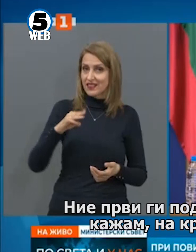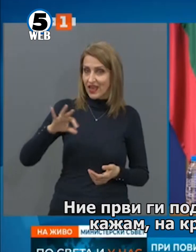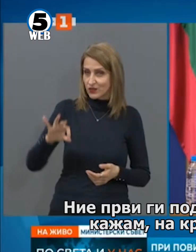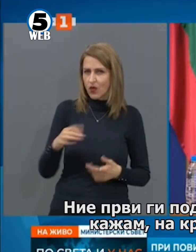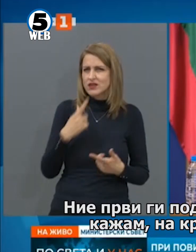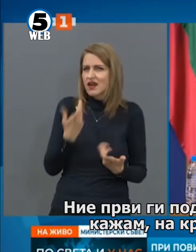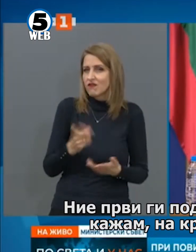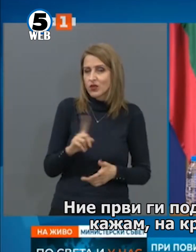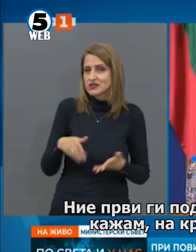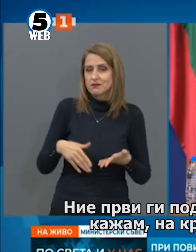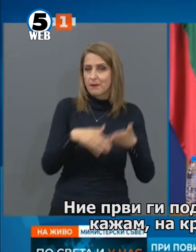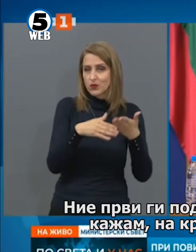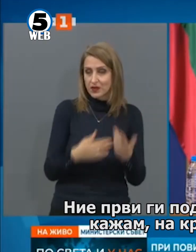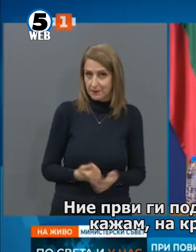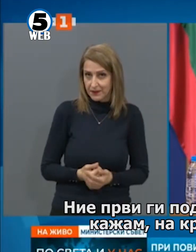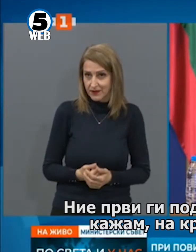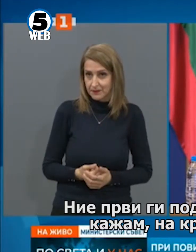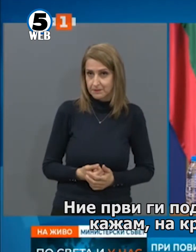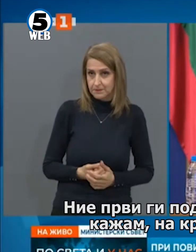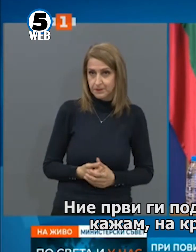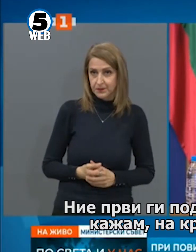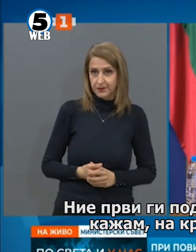не ги подкрепихме?